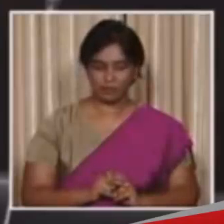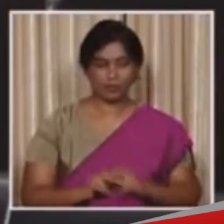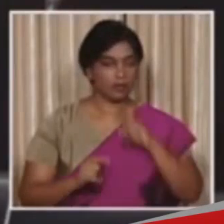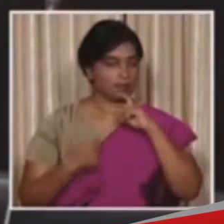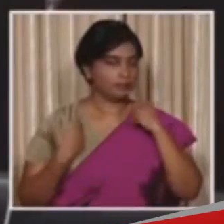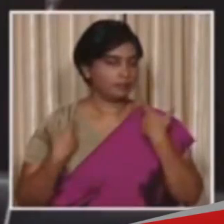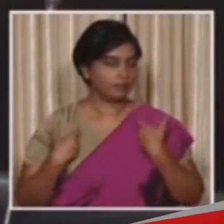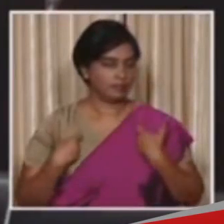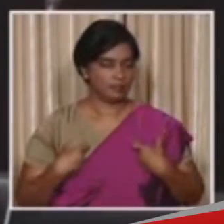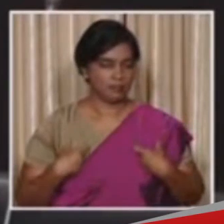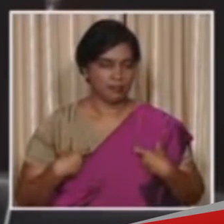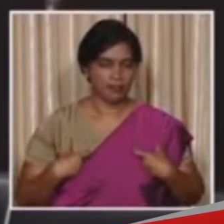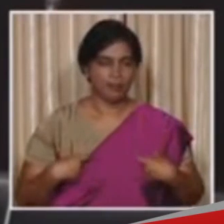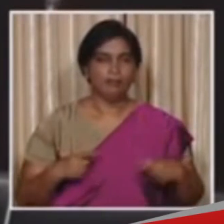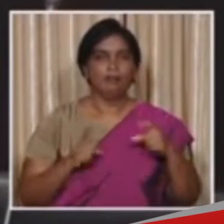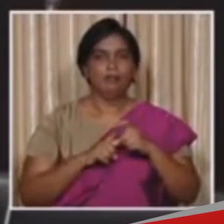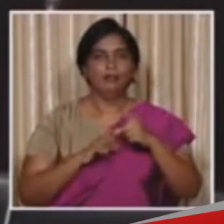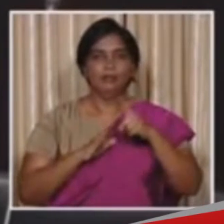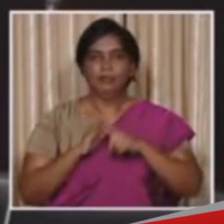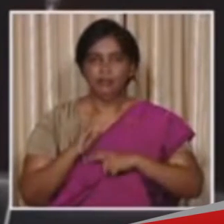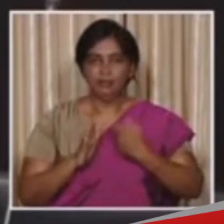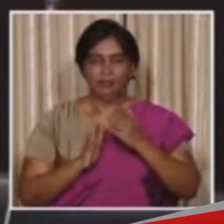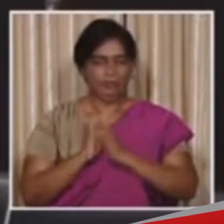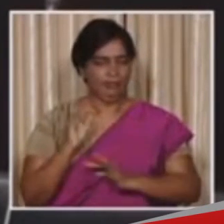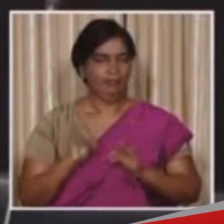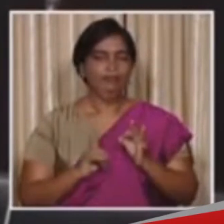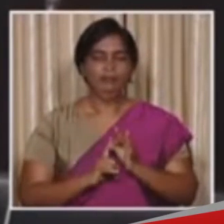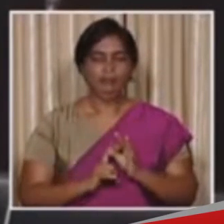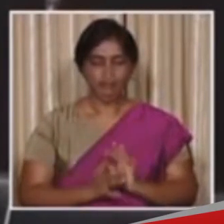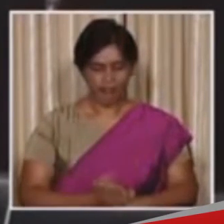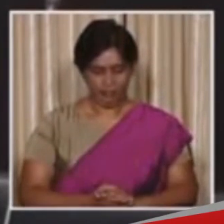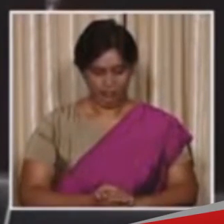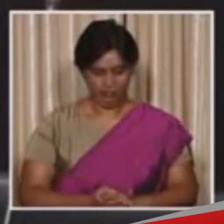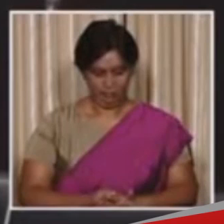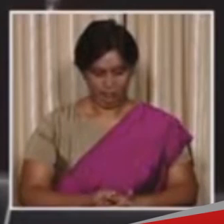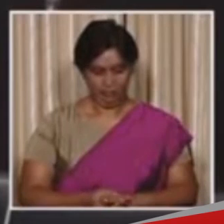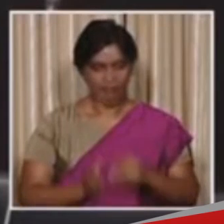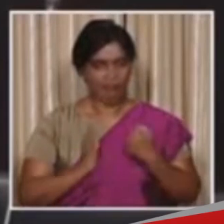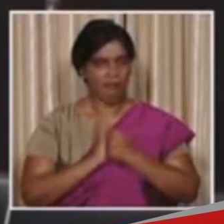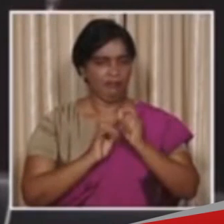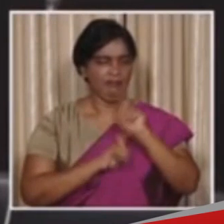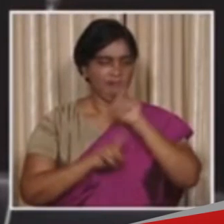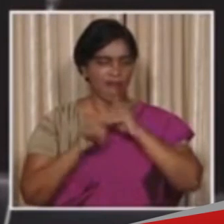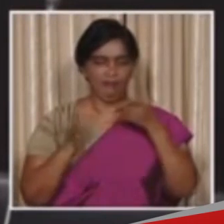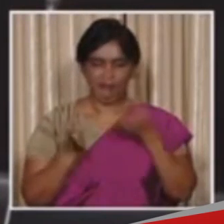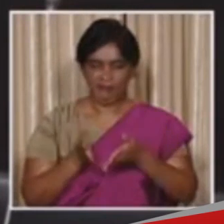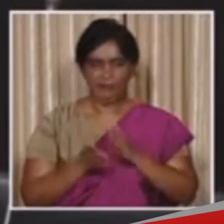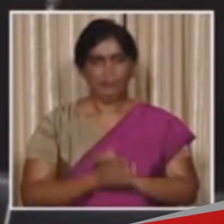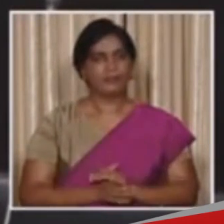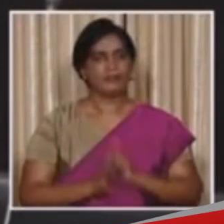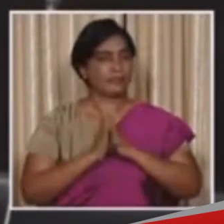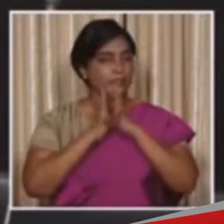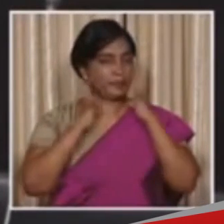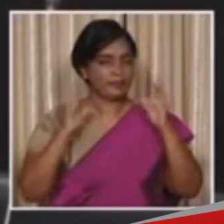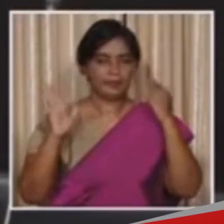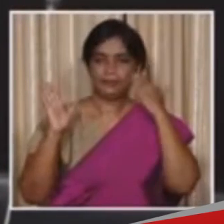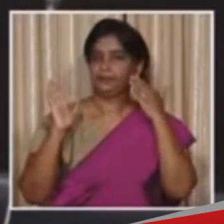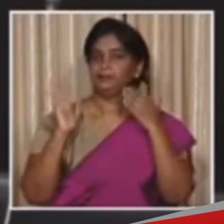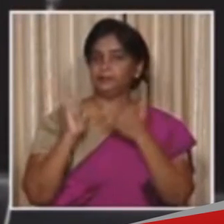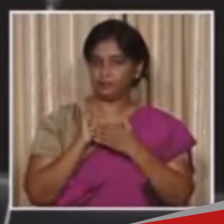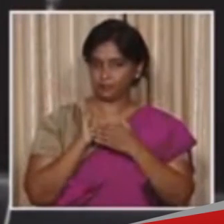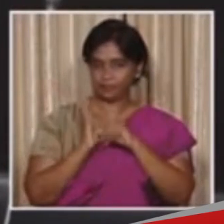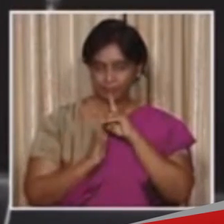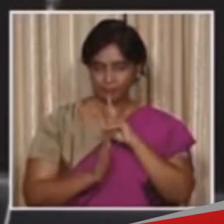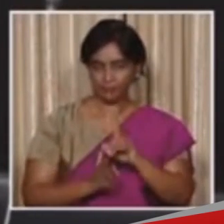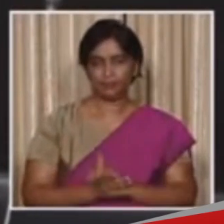Nitiknya Dayasri Jayasekara Mantrituma me garu sabhavedi vishala avadanayak yomu kala